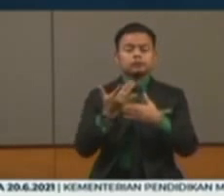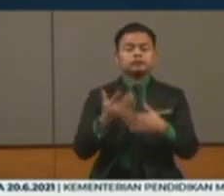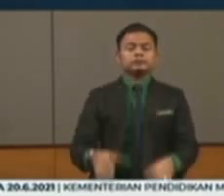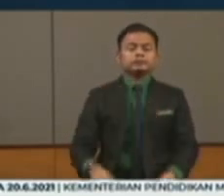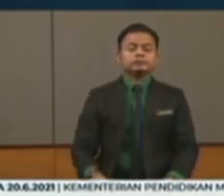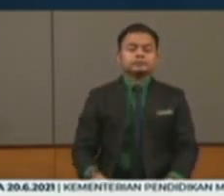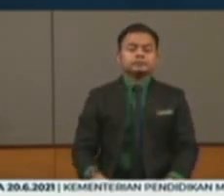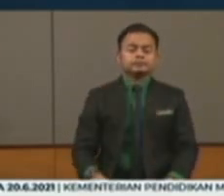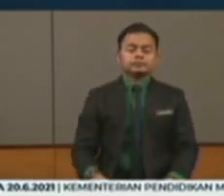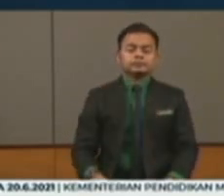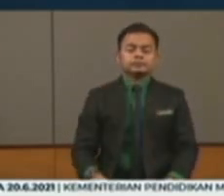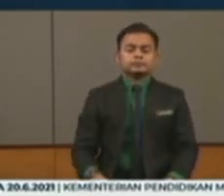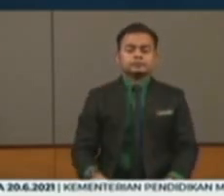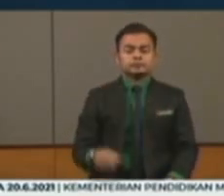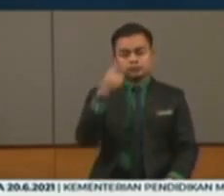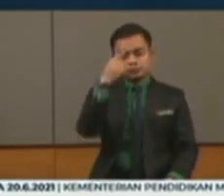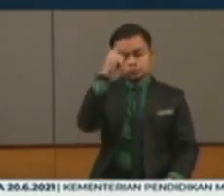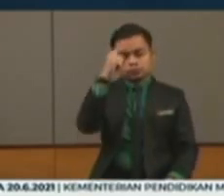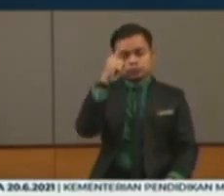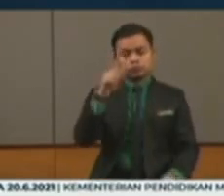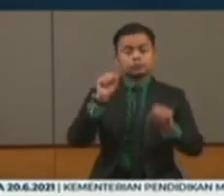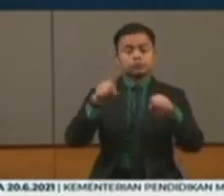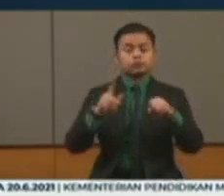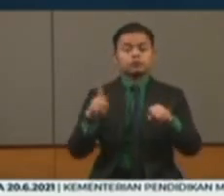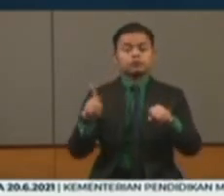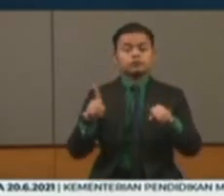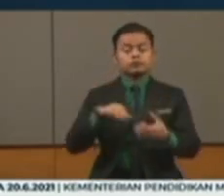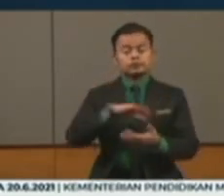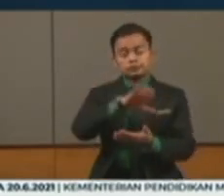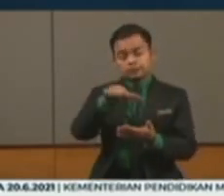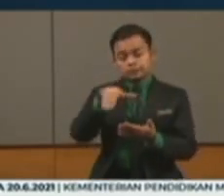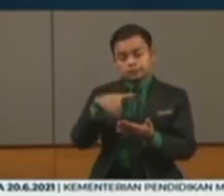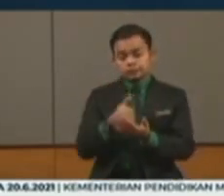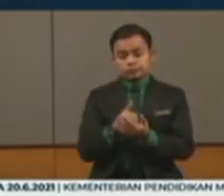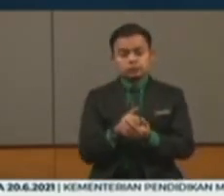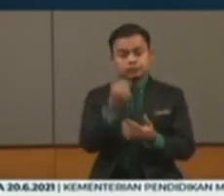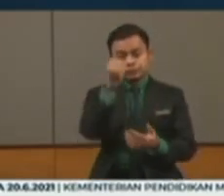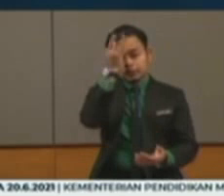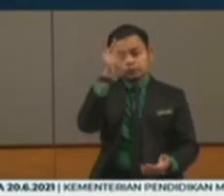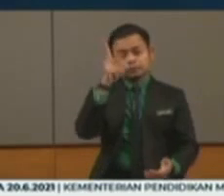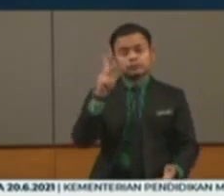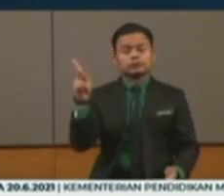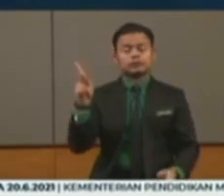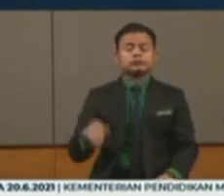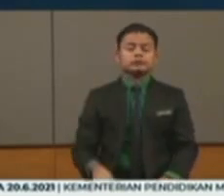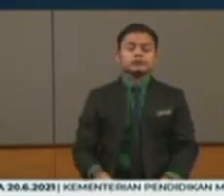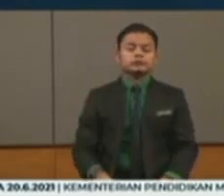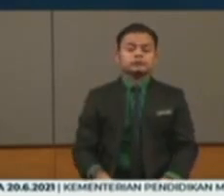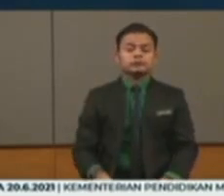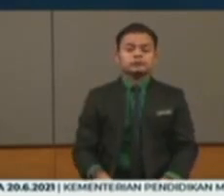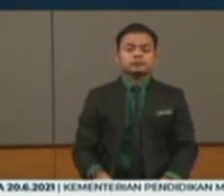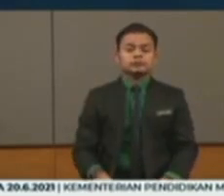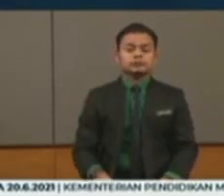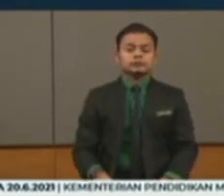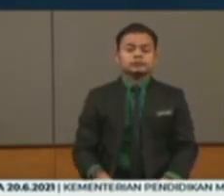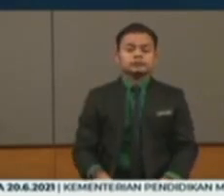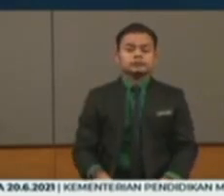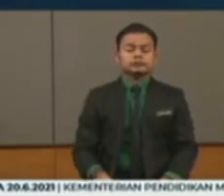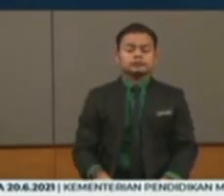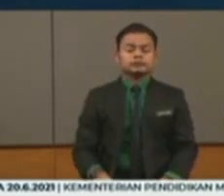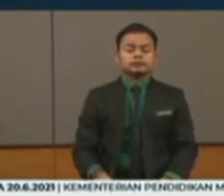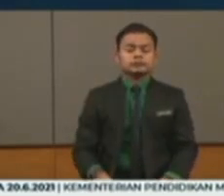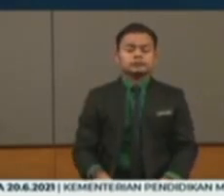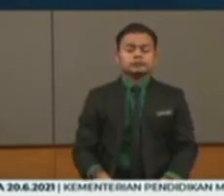sebagai diluar sana untuk membolehkan sedang as dari memaklumkan kepada bekas-bekas murid sebagai contoh